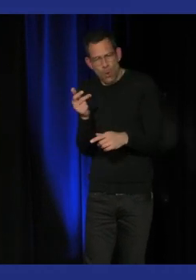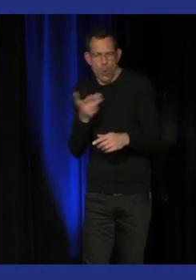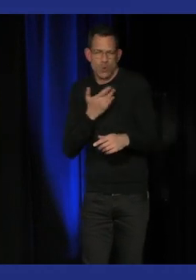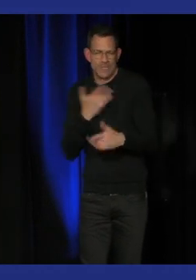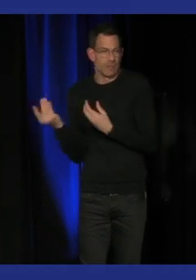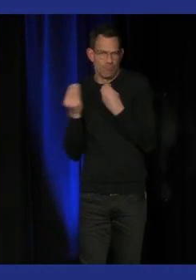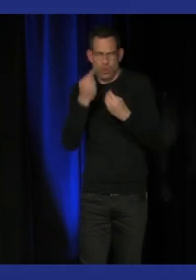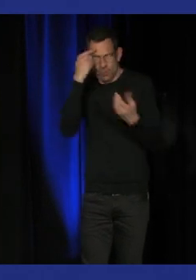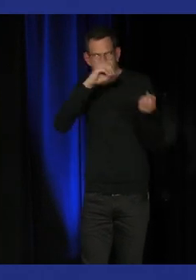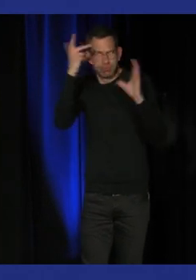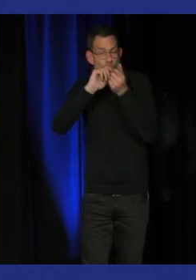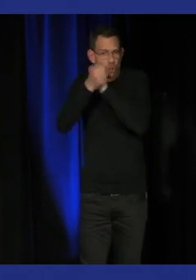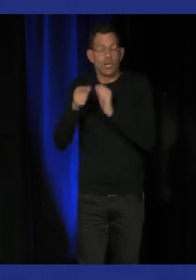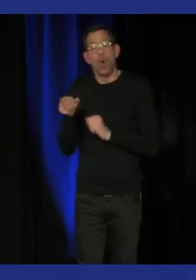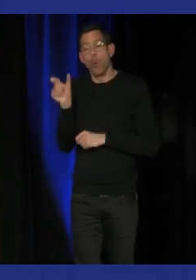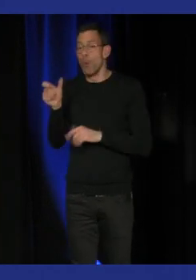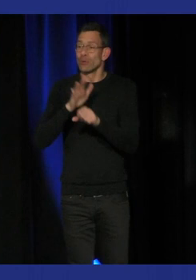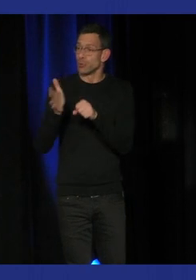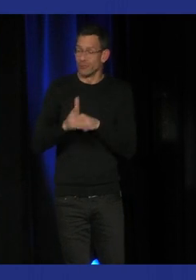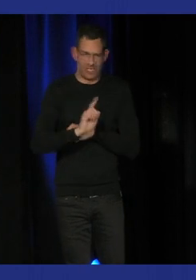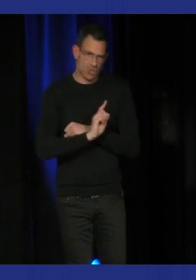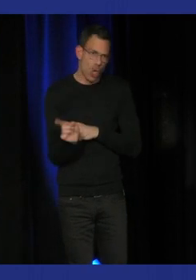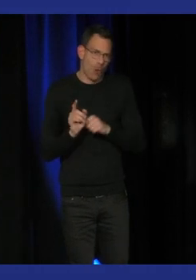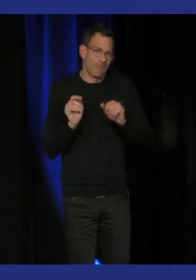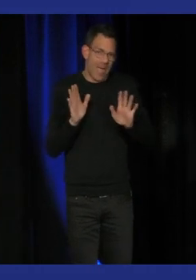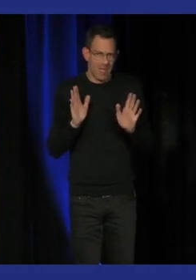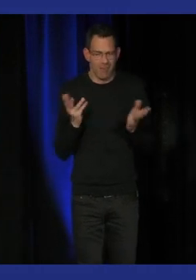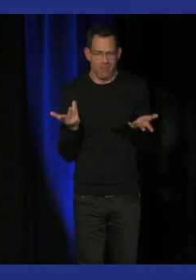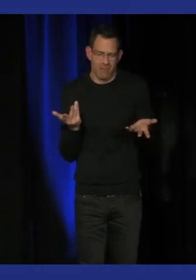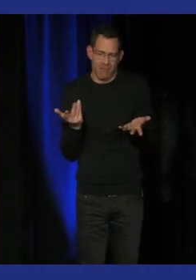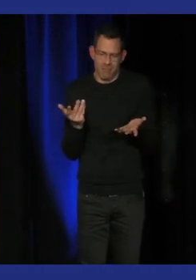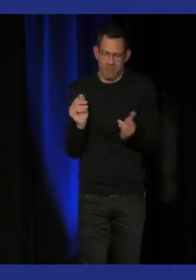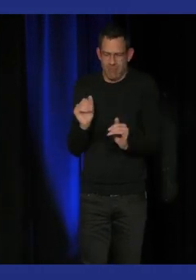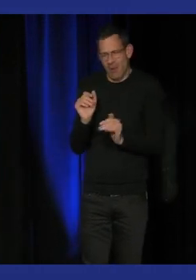Ce n'est pas eux qui font tout, hein, mais ça permet d'ouvrir une autre manière